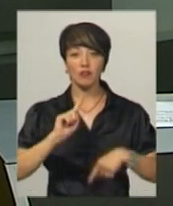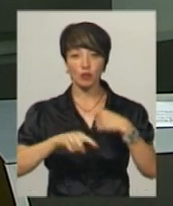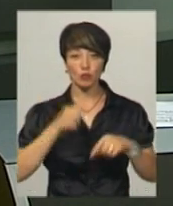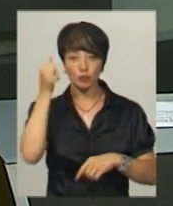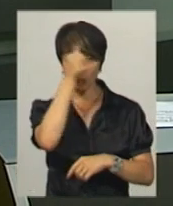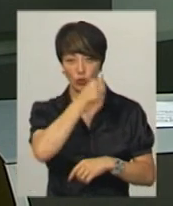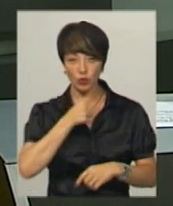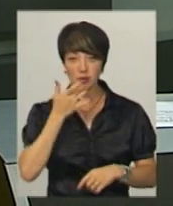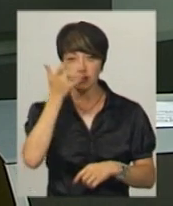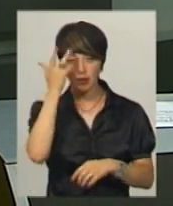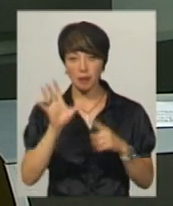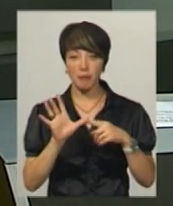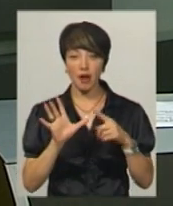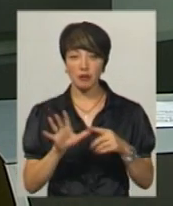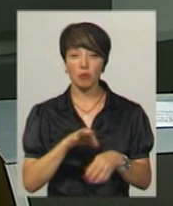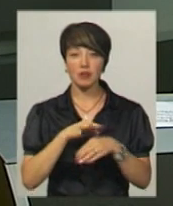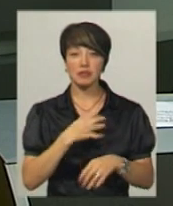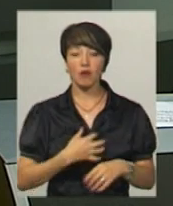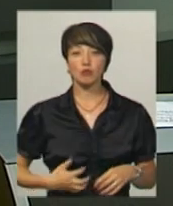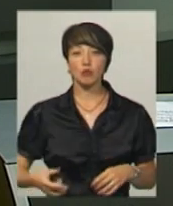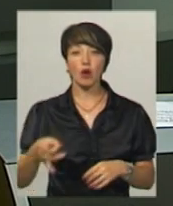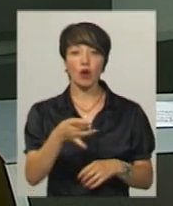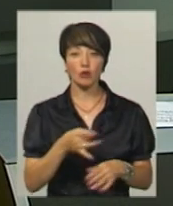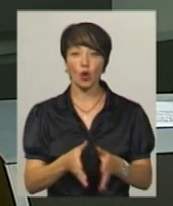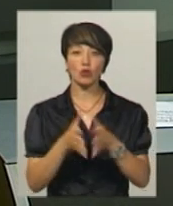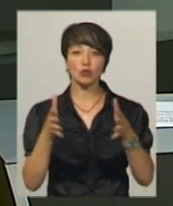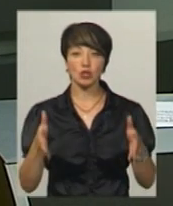року п'ятий пробіг провести у Славутському районі та